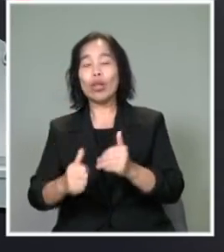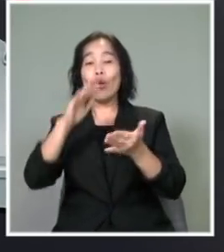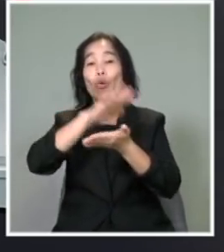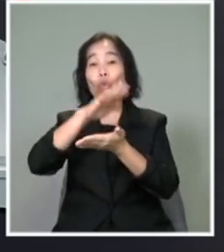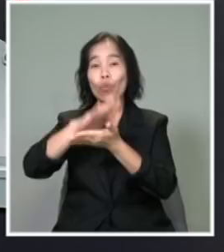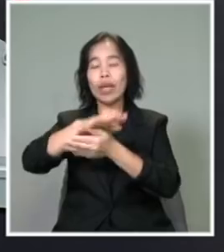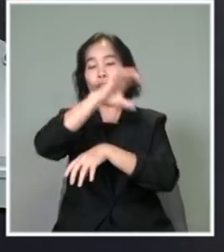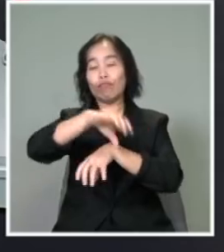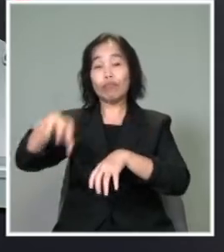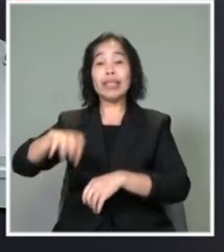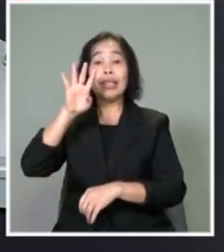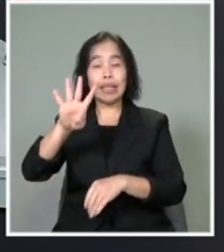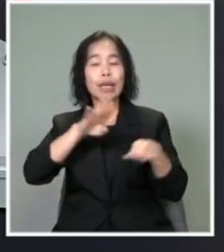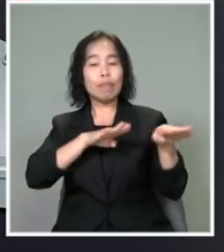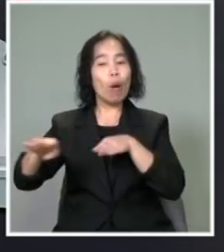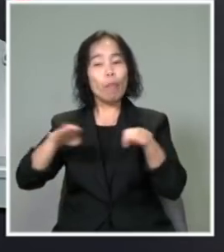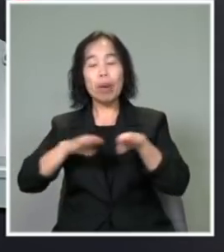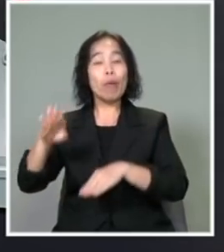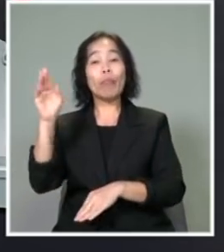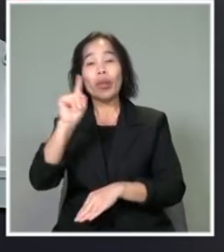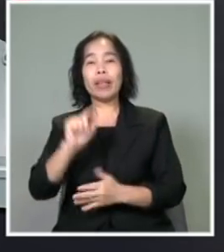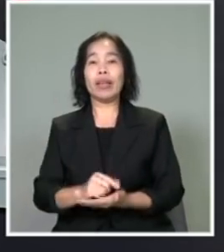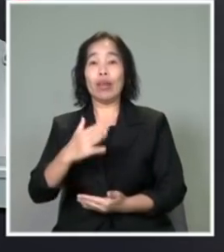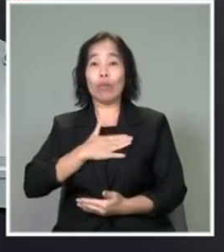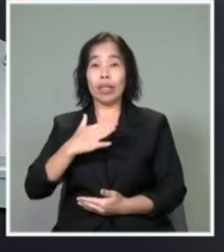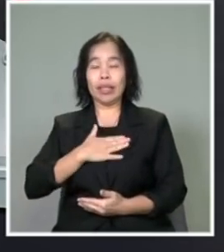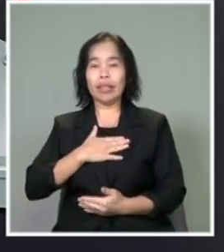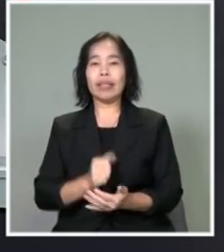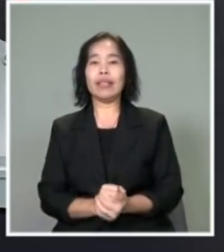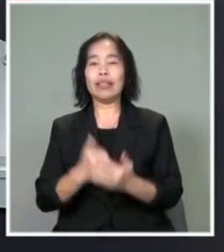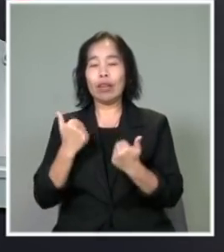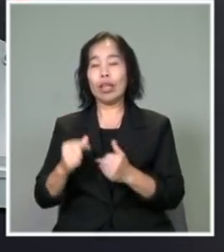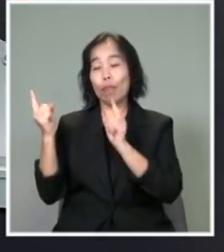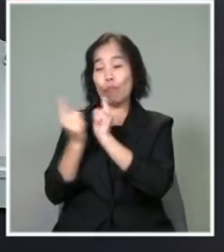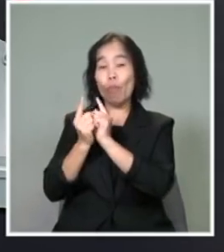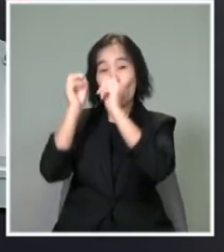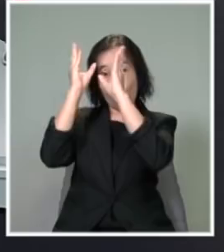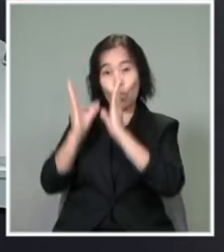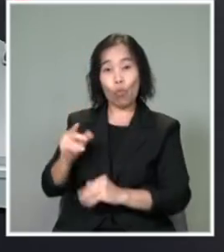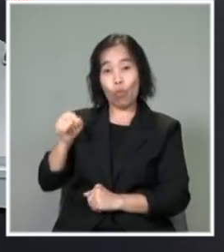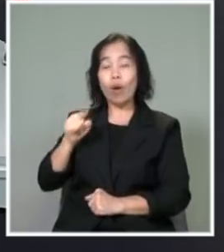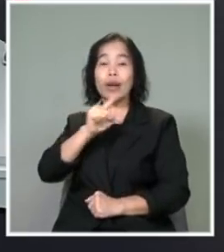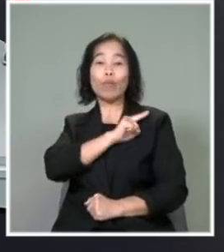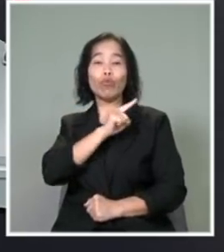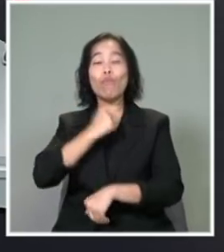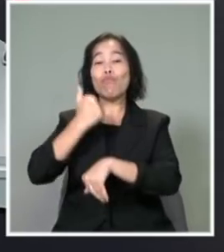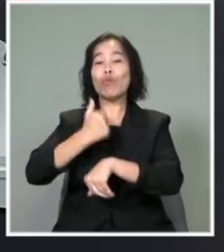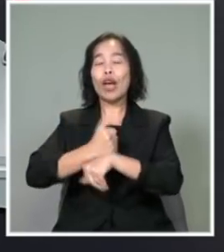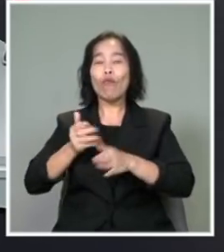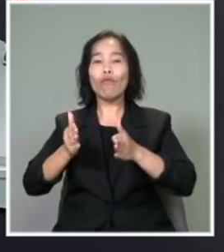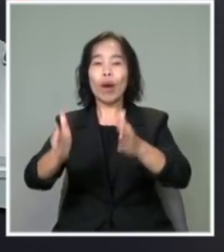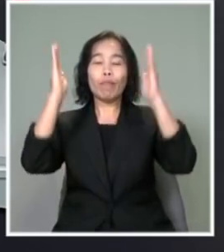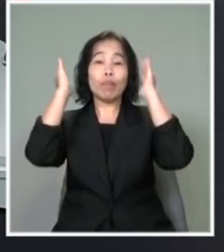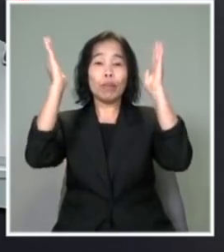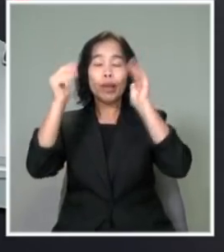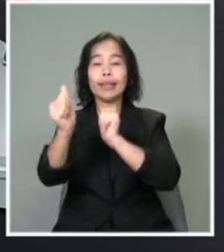พร้อมกันขนาดไหนแล้วนะครับวันนี้ที่อยู่ข้างๆผมณขณะนี้นะครับคุยกับอาจารย์อติพลสุกฤษดานนท์นะครับหัวหน้าฝ่ายประชาสัมพันธ์ของ